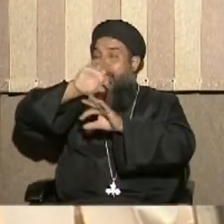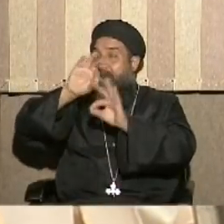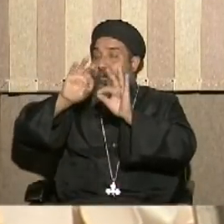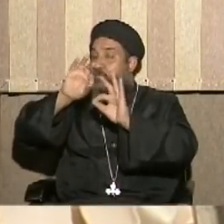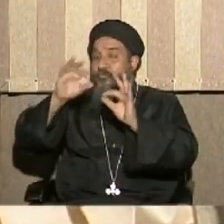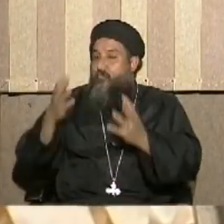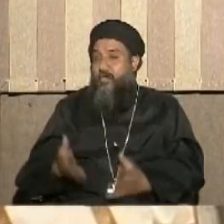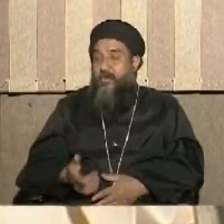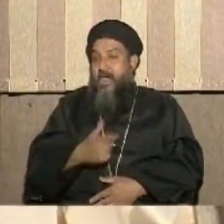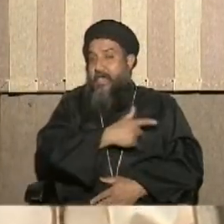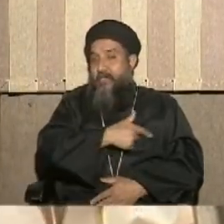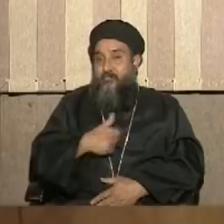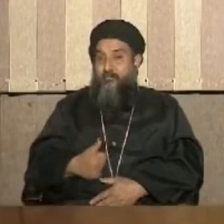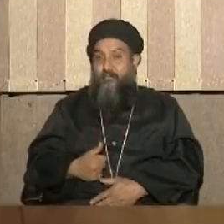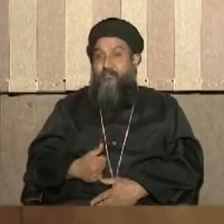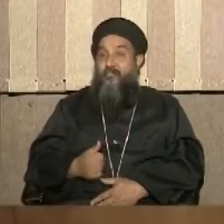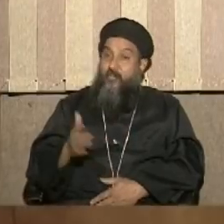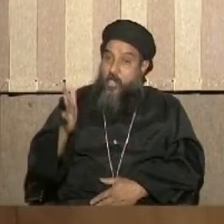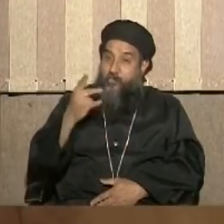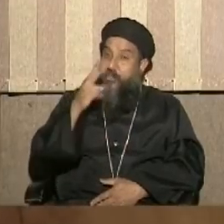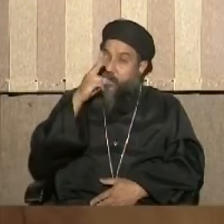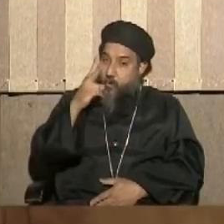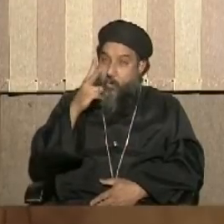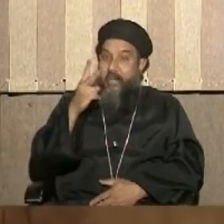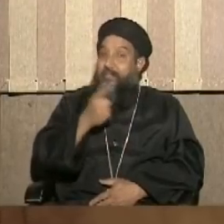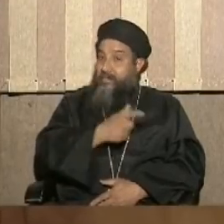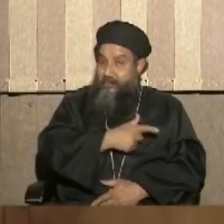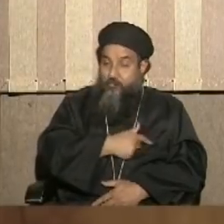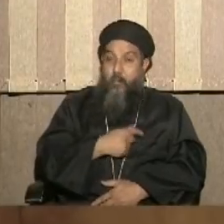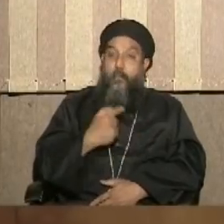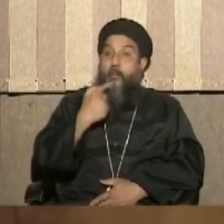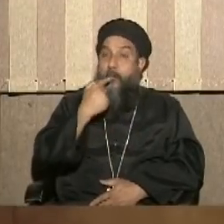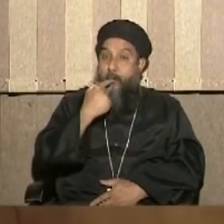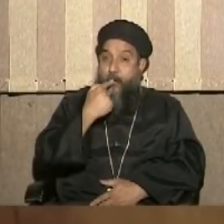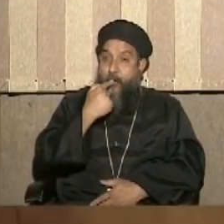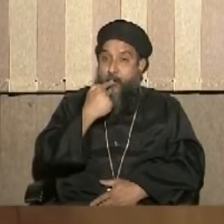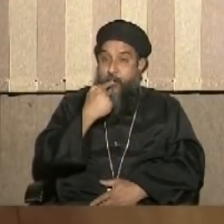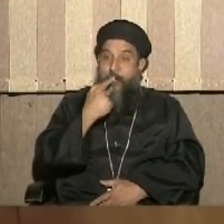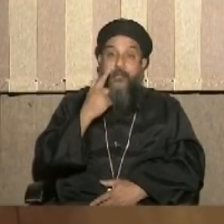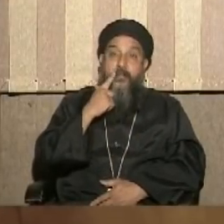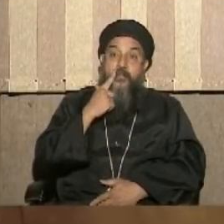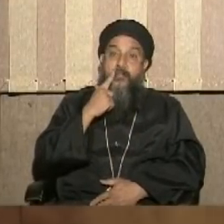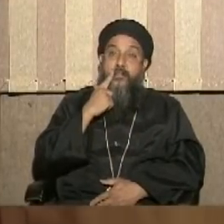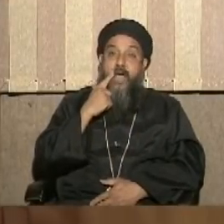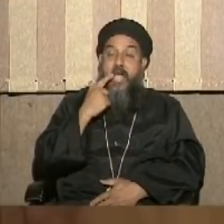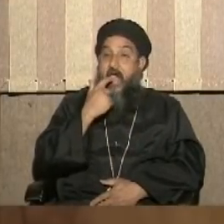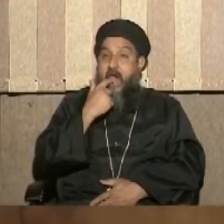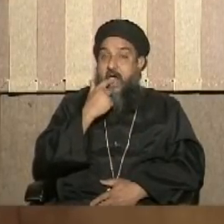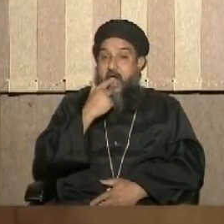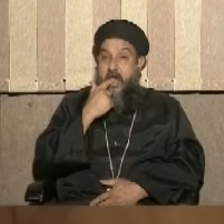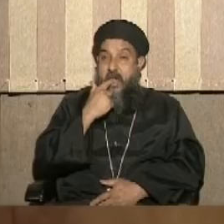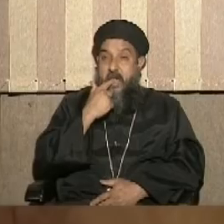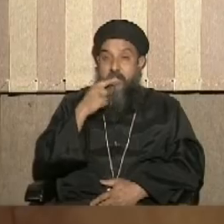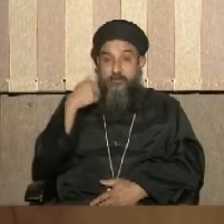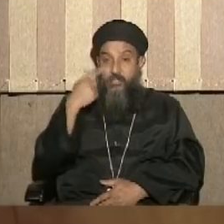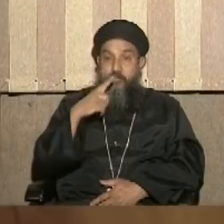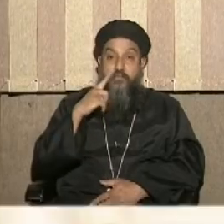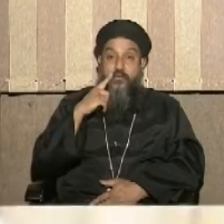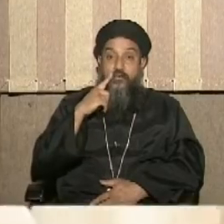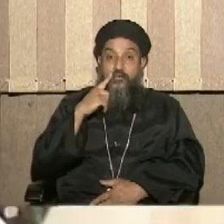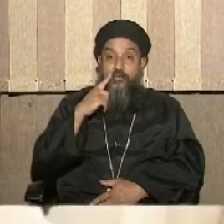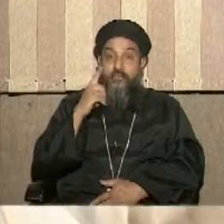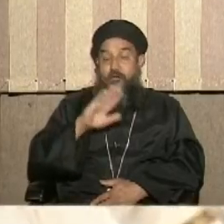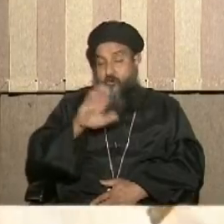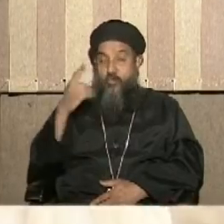فين واسمهم ايه؟ اسمهم ماكسيموس ودوماديوس جنب دير موت، او اسألوا عن دير الانبا هيرمانوس على